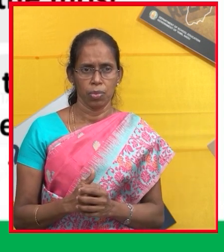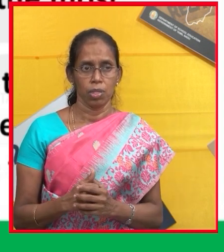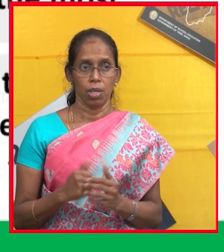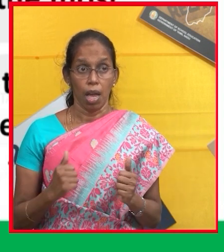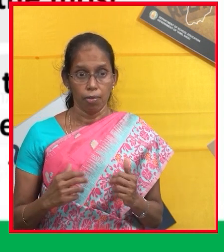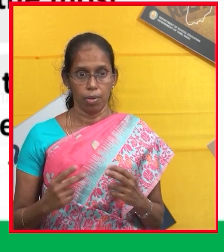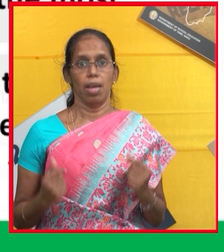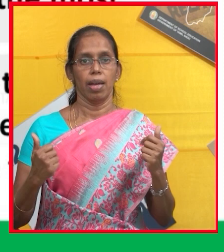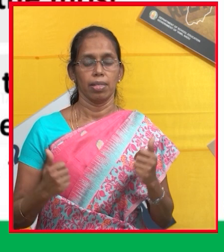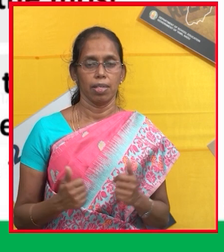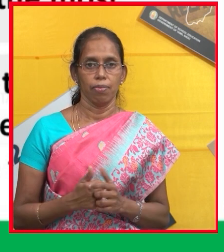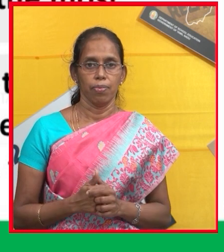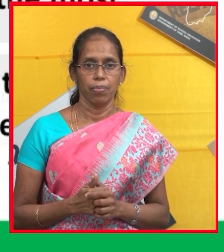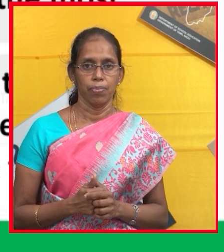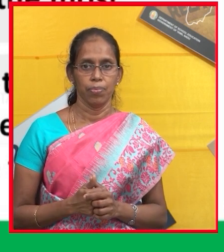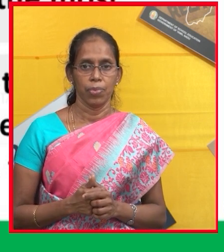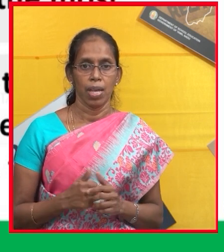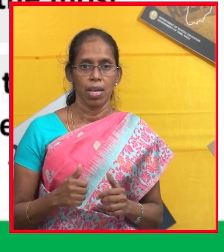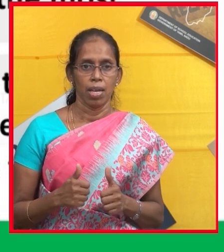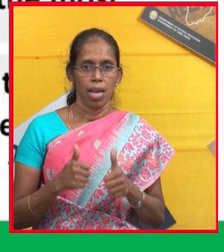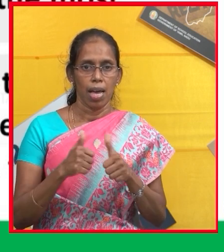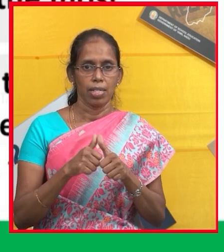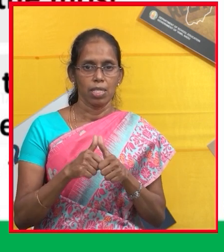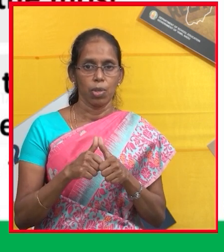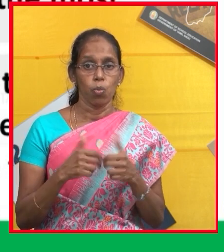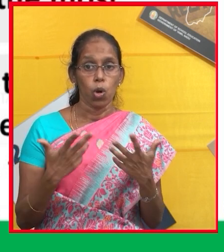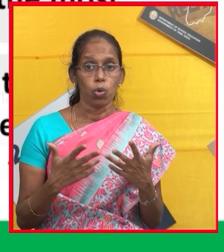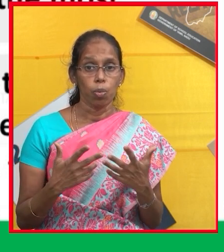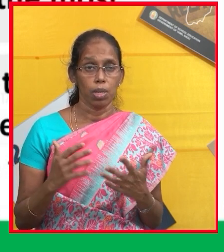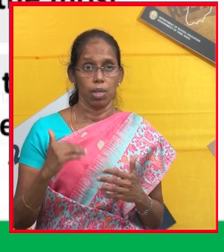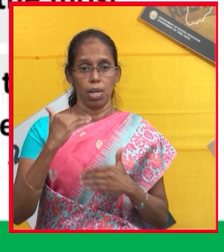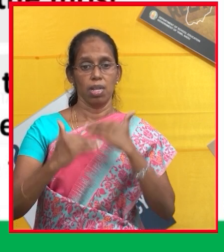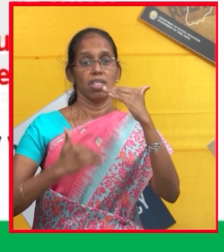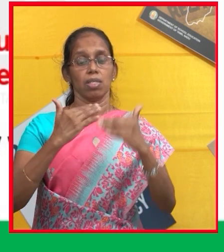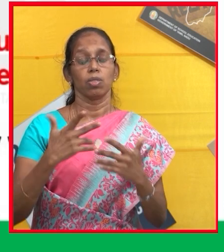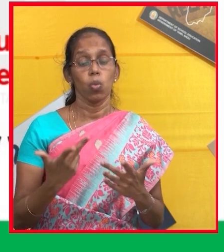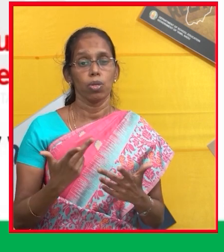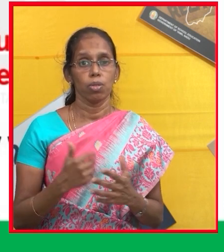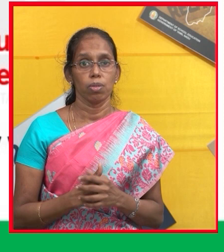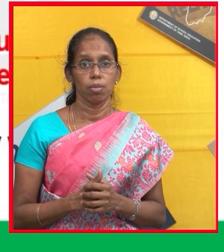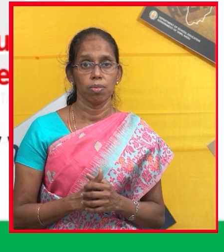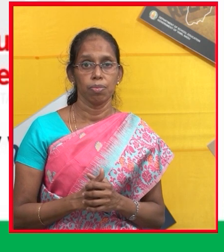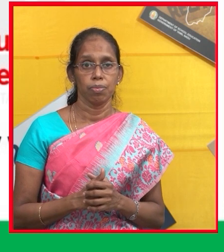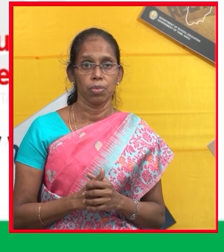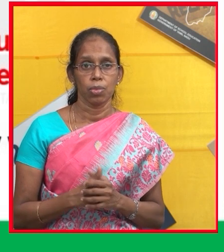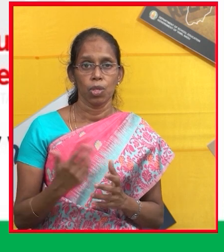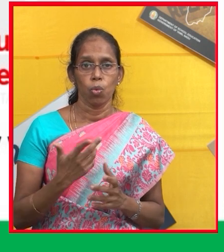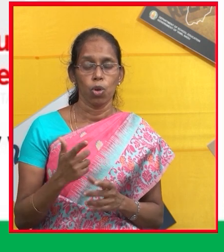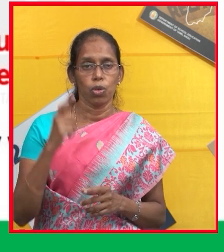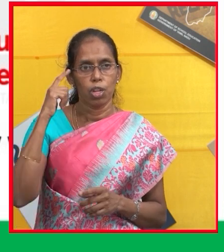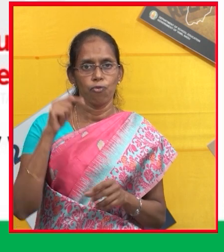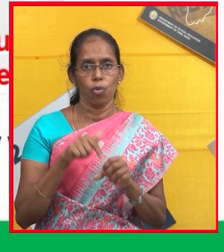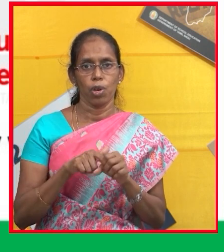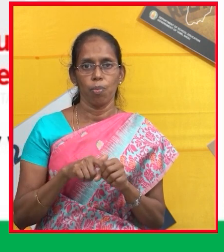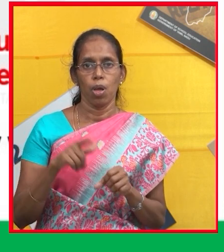to be active and need to anticipate what could be there ahead. What do you infer from